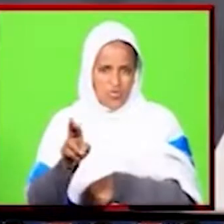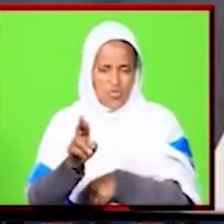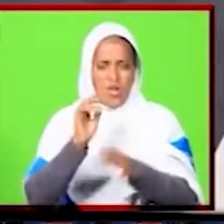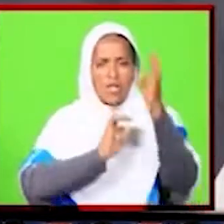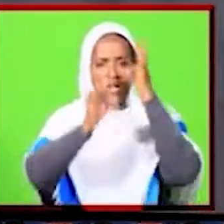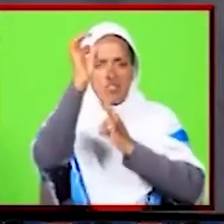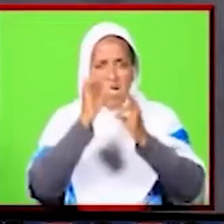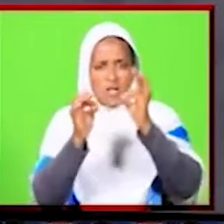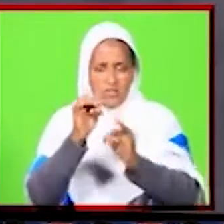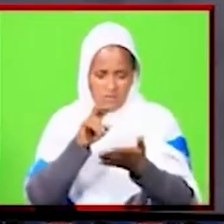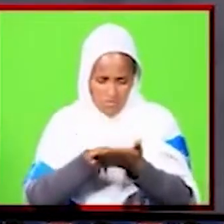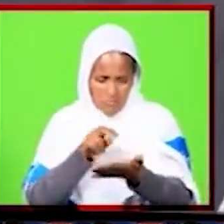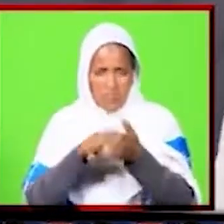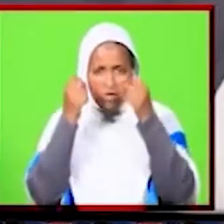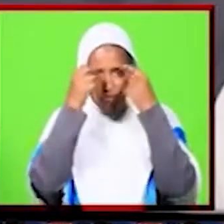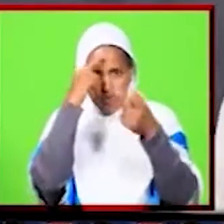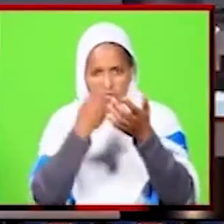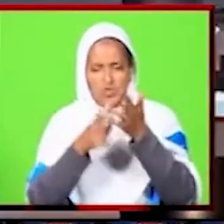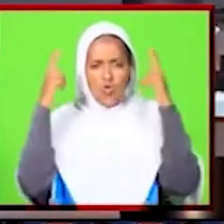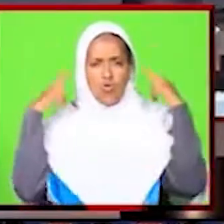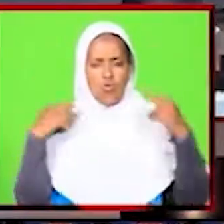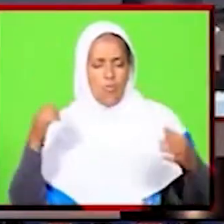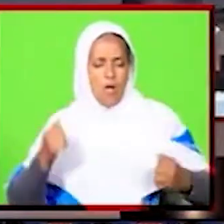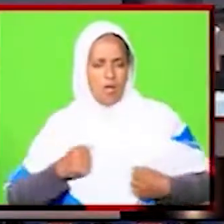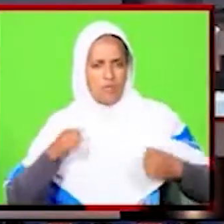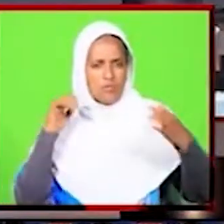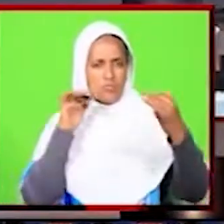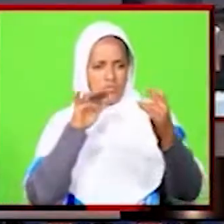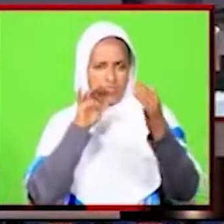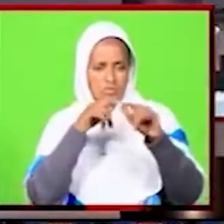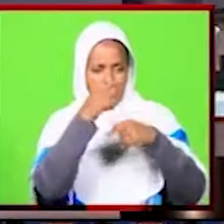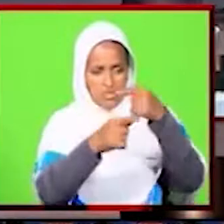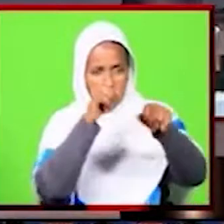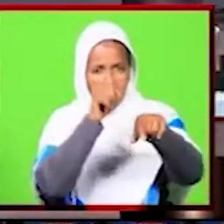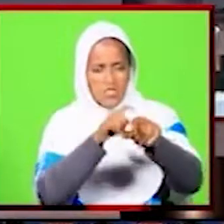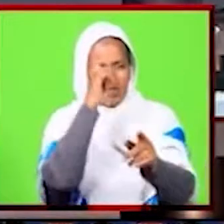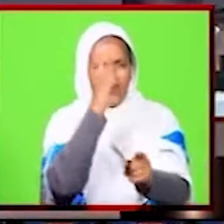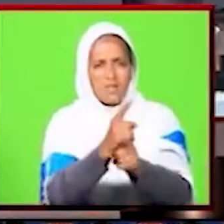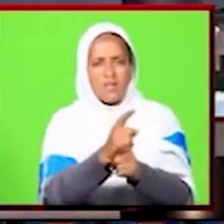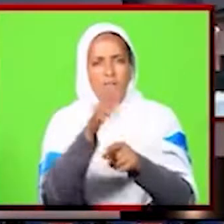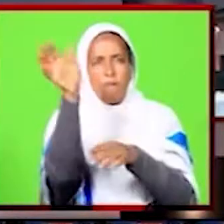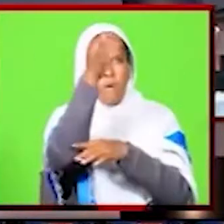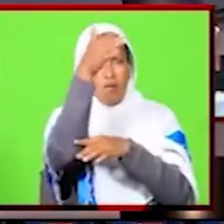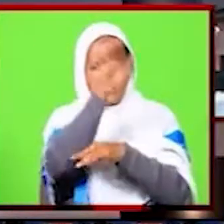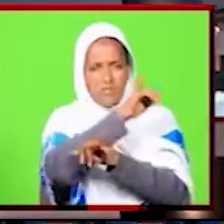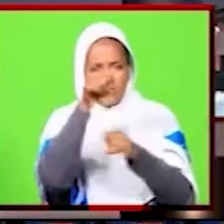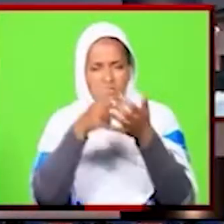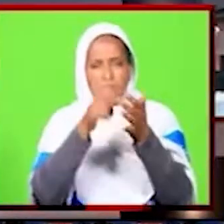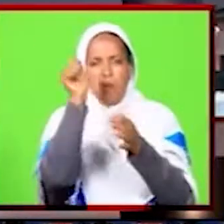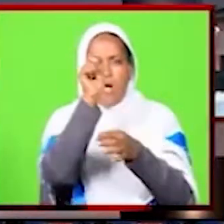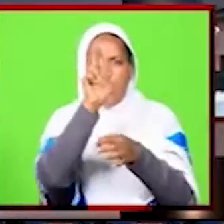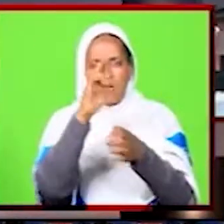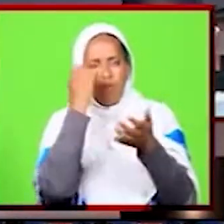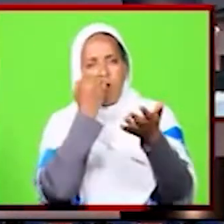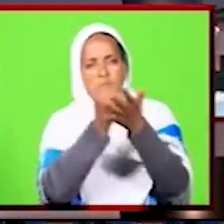ናቸው። ከታሪክ ድርሳናት እንደምንረዳው የሮማ የጦር ኃይል የሮማውያን ወታደሮች ሲሄዱ ልክ እንደ ባንዲራ አይነት ማለት